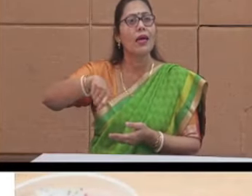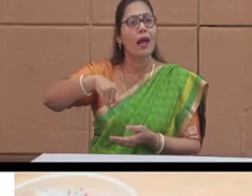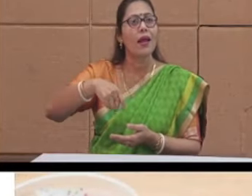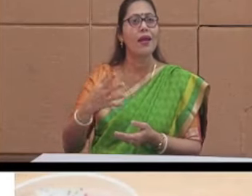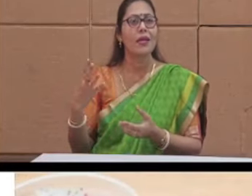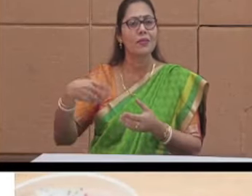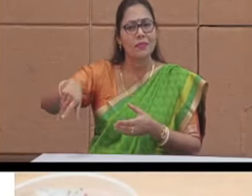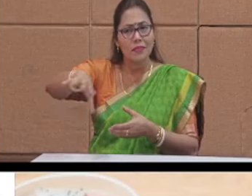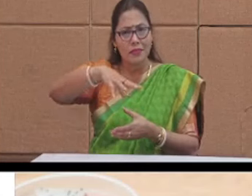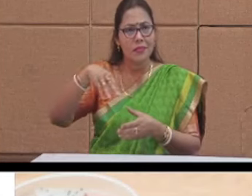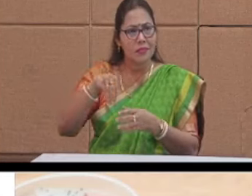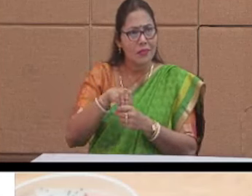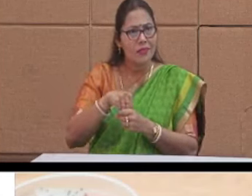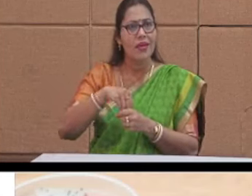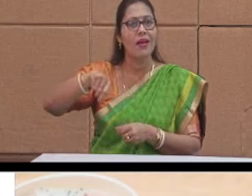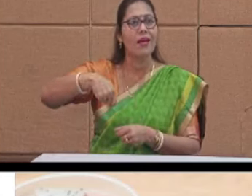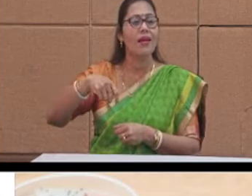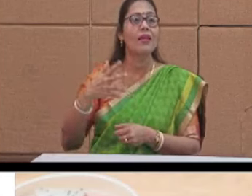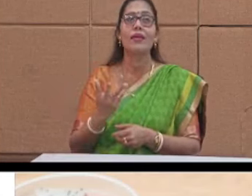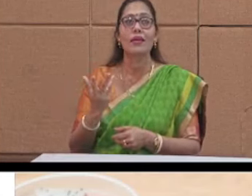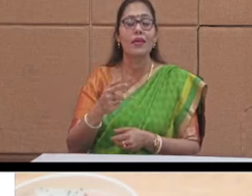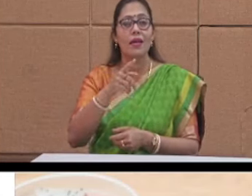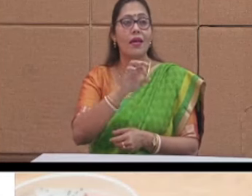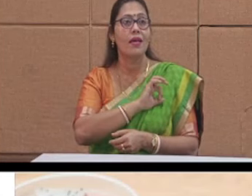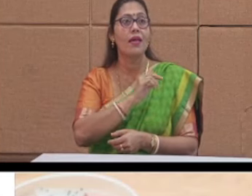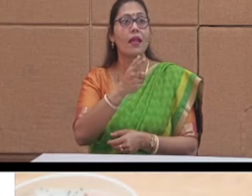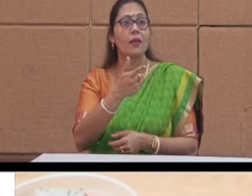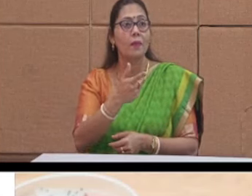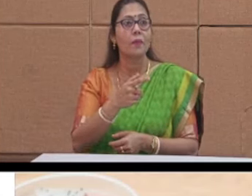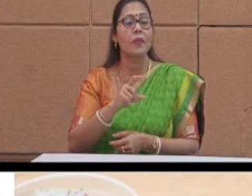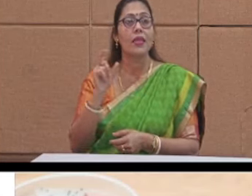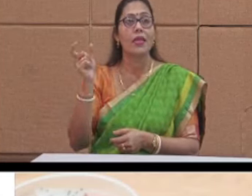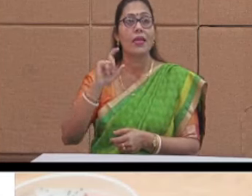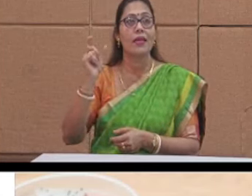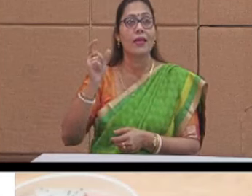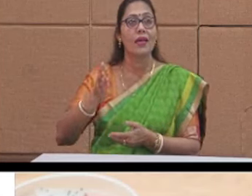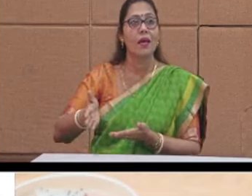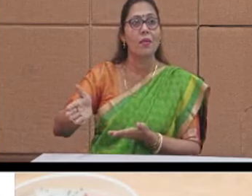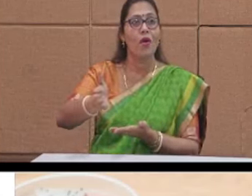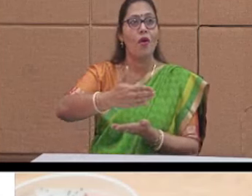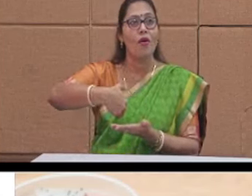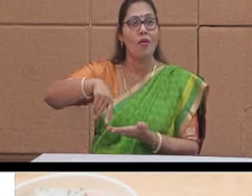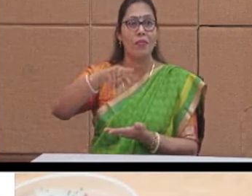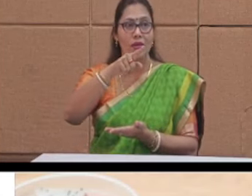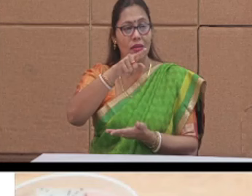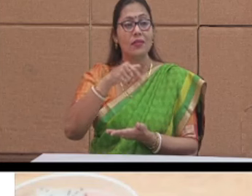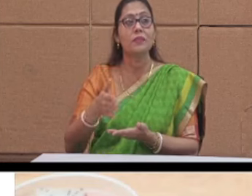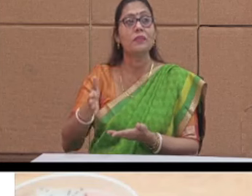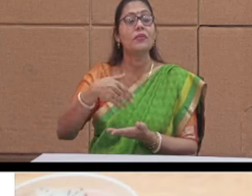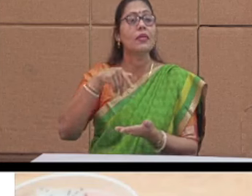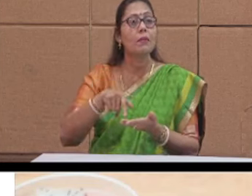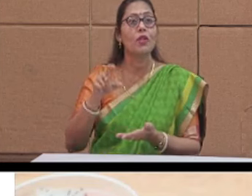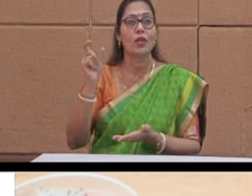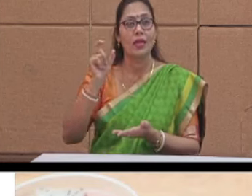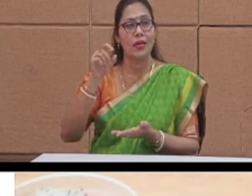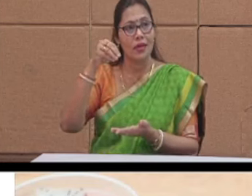তৈরি করা হয় তোমাদের অতি প্রিয় ডিমের অমলেট রয়েছে দেখো তার মধ্যে